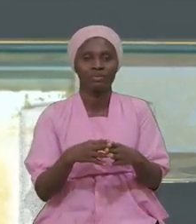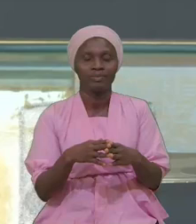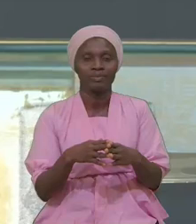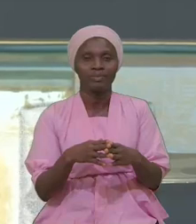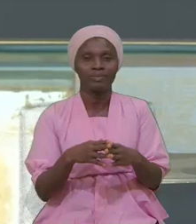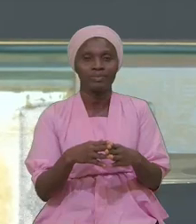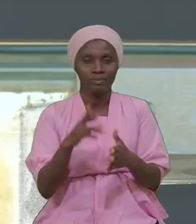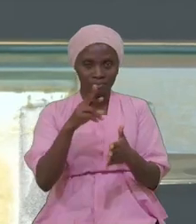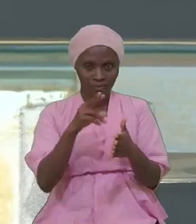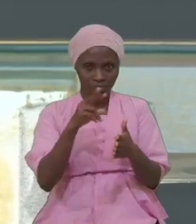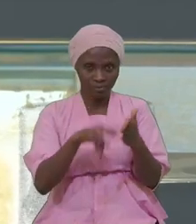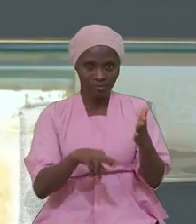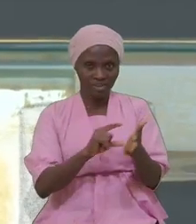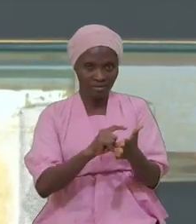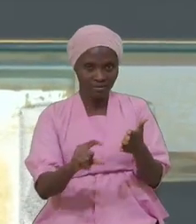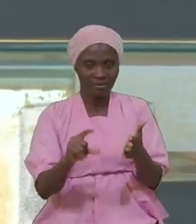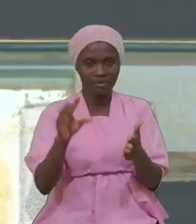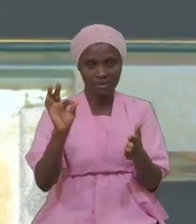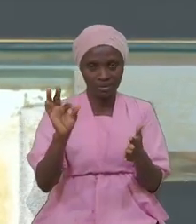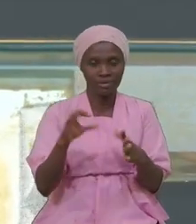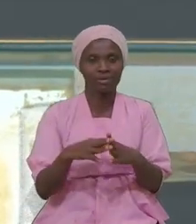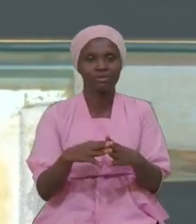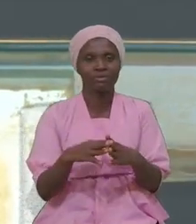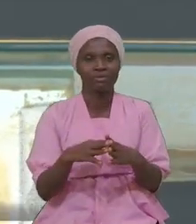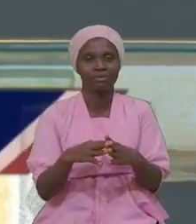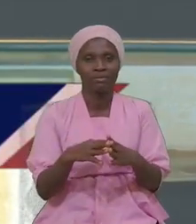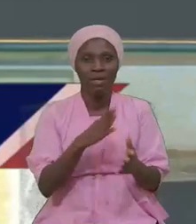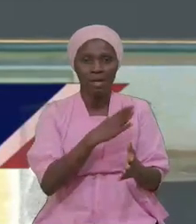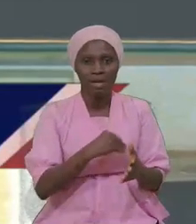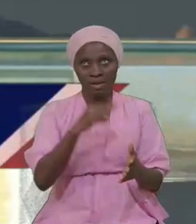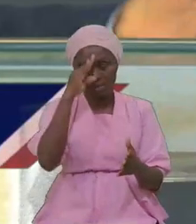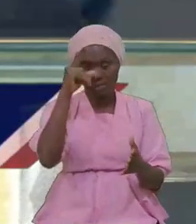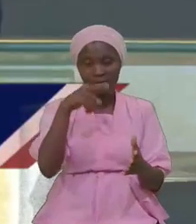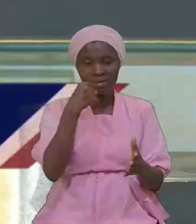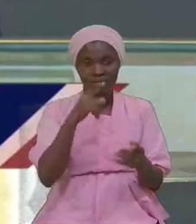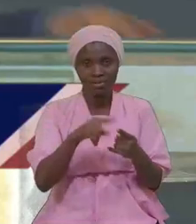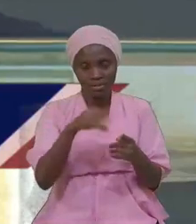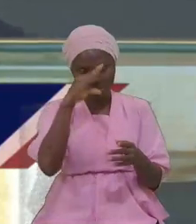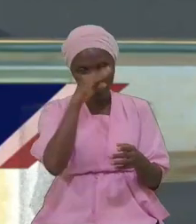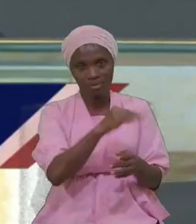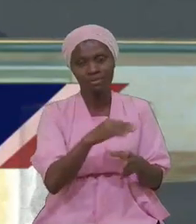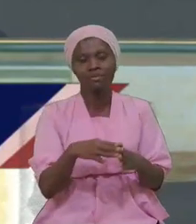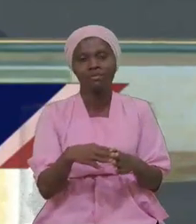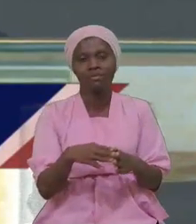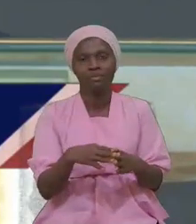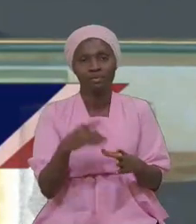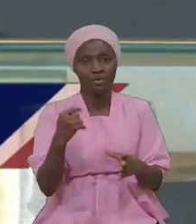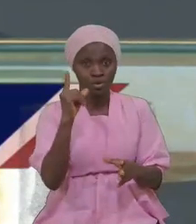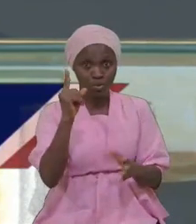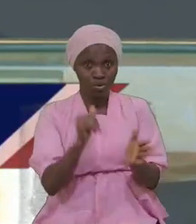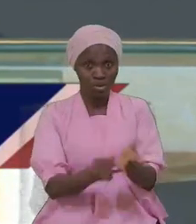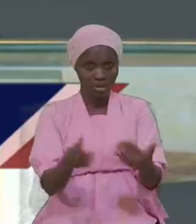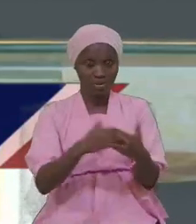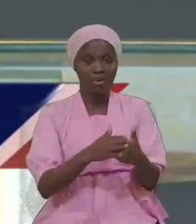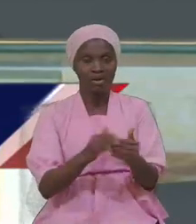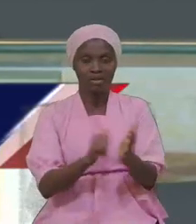Voilà le verset 19 ici. Puis il lui dit, celui qui est revenu, il dit,